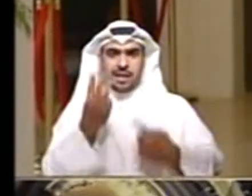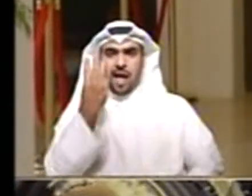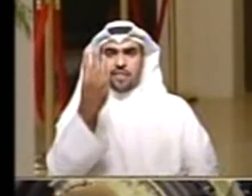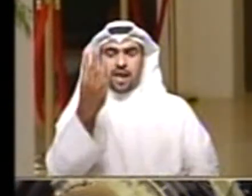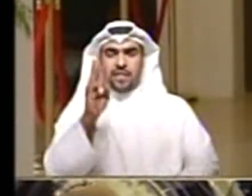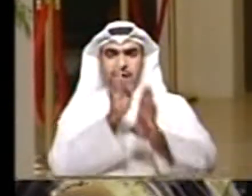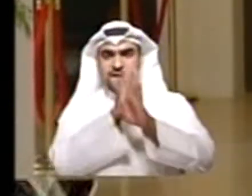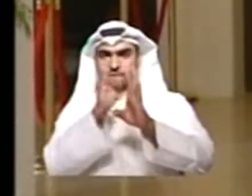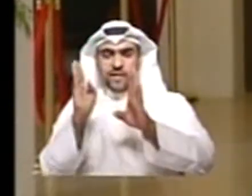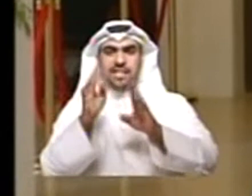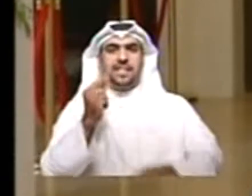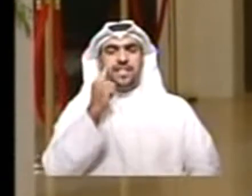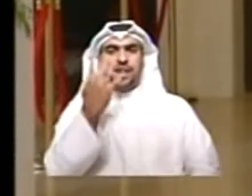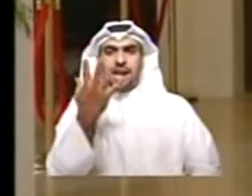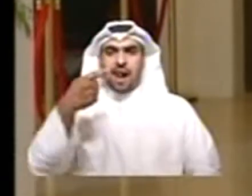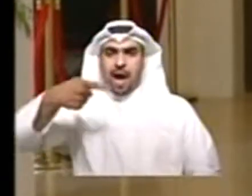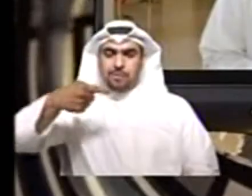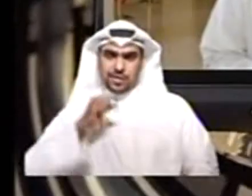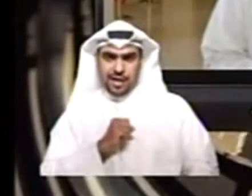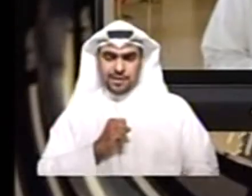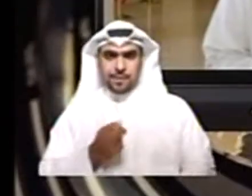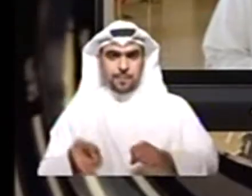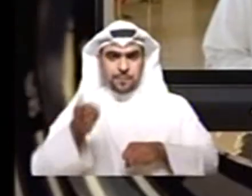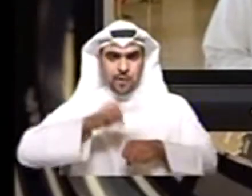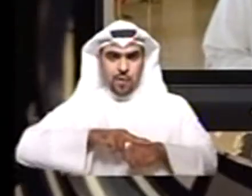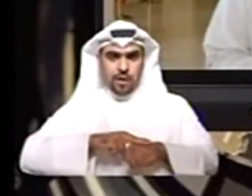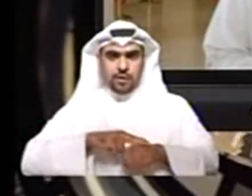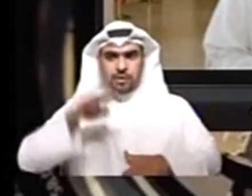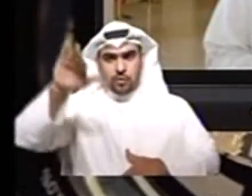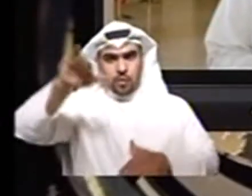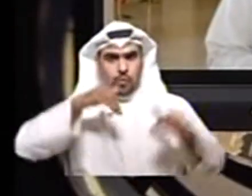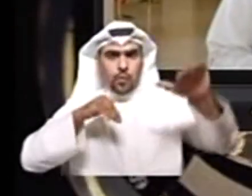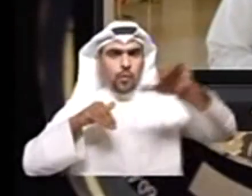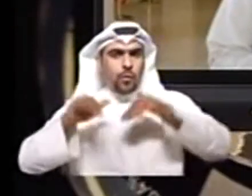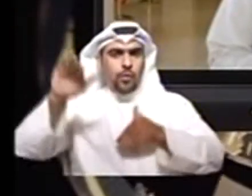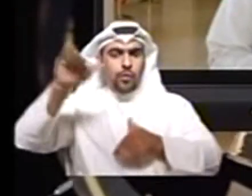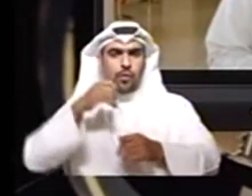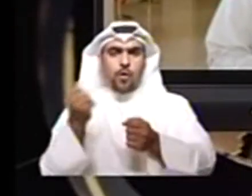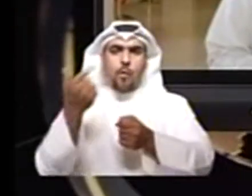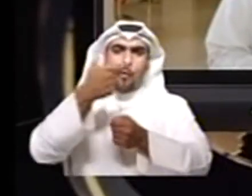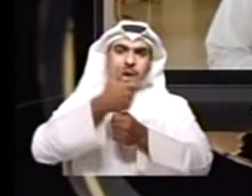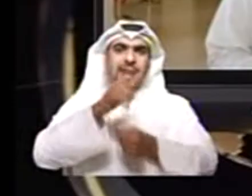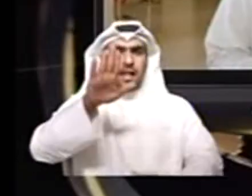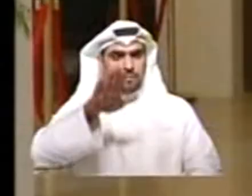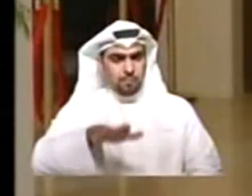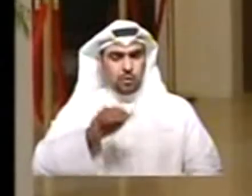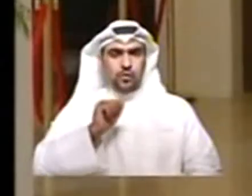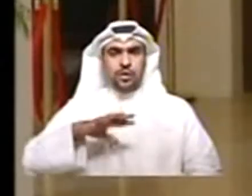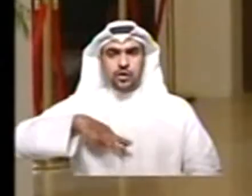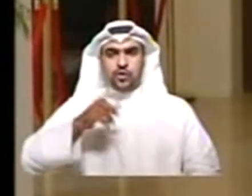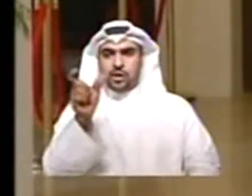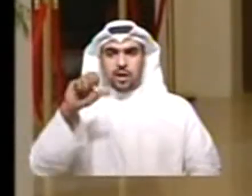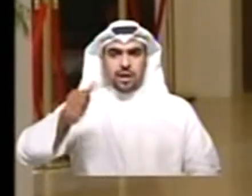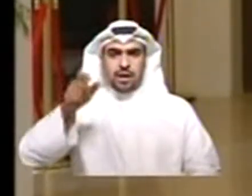للفصل التشريعي الخامس عشر، وأيضا كان هناك حضور لسمو ولي العهد الشيخ نواف الأحمد الجابر